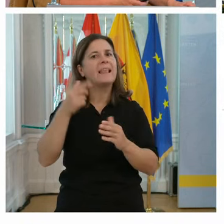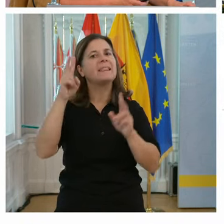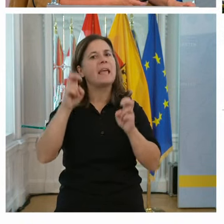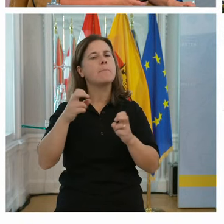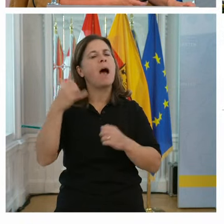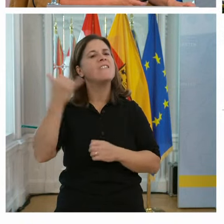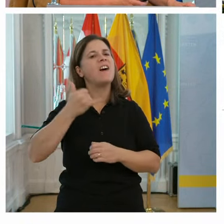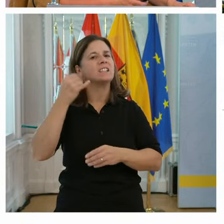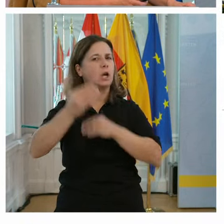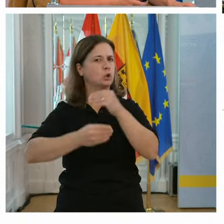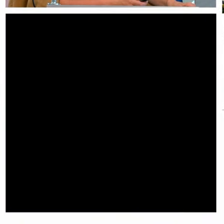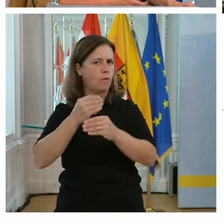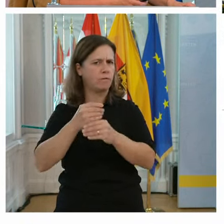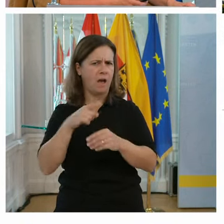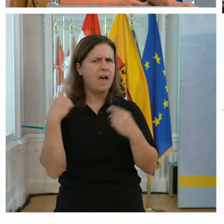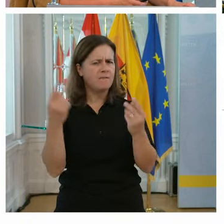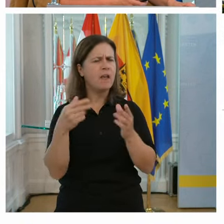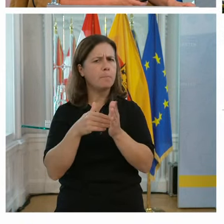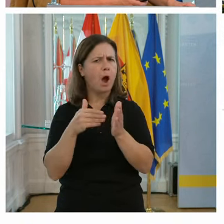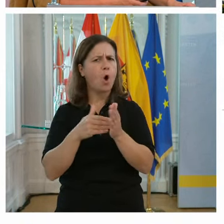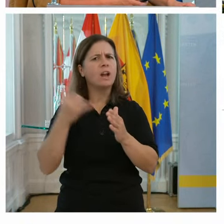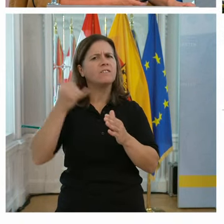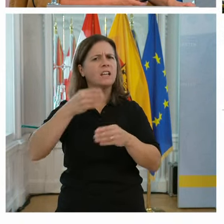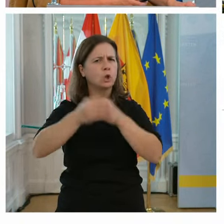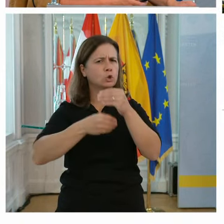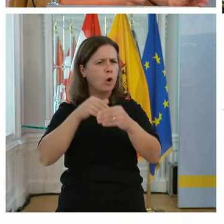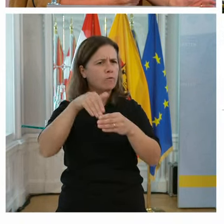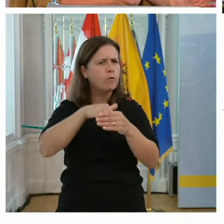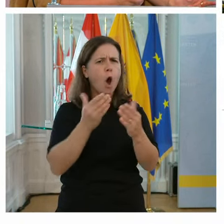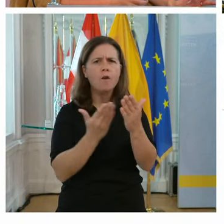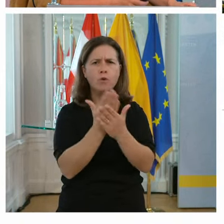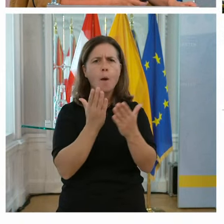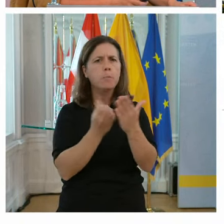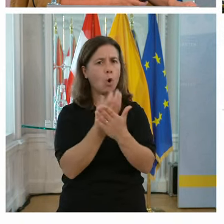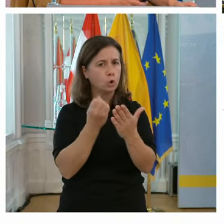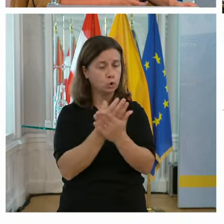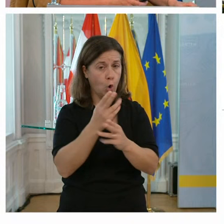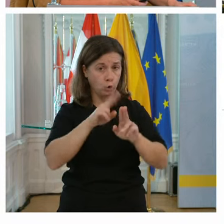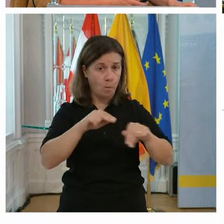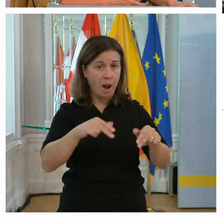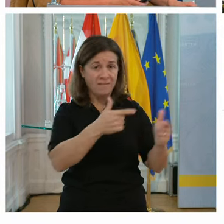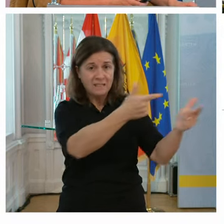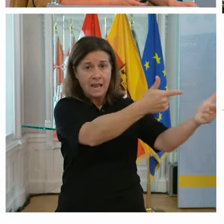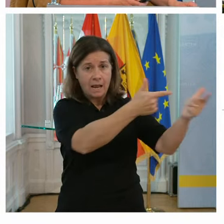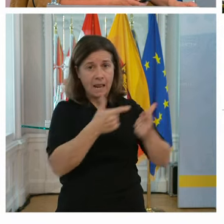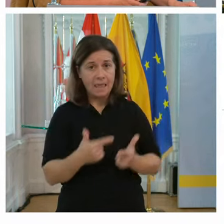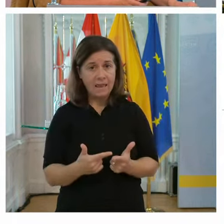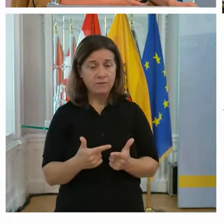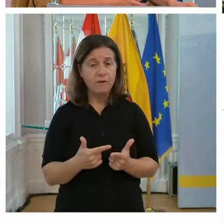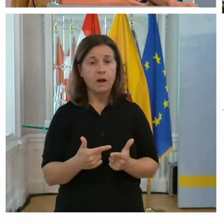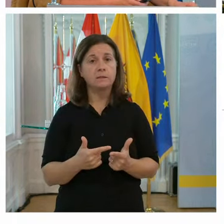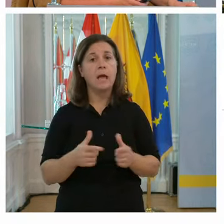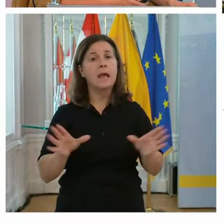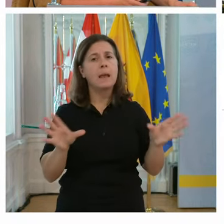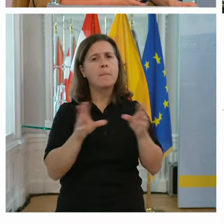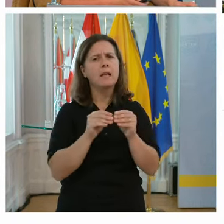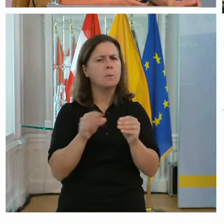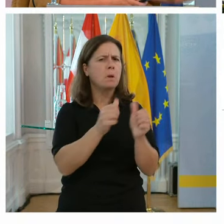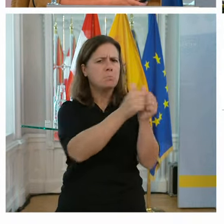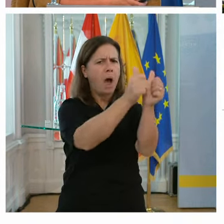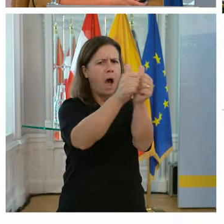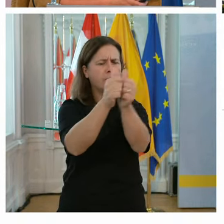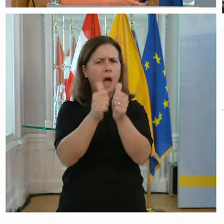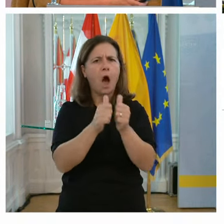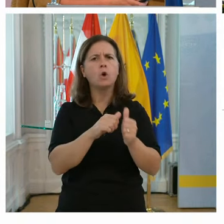Wasserstoff. Wir brauchen Wasserstoff in der Produktion. Wir kriegen den normalerweise geliefert, gemeinsam mit Partnern